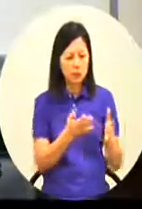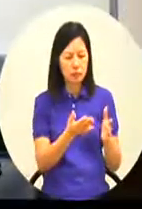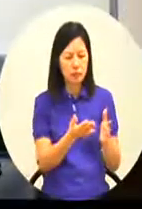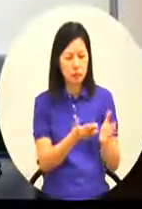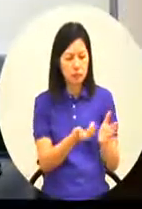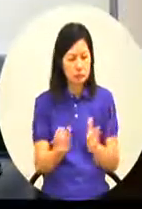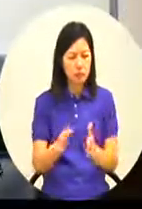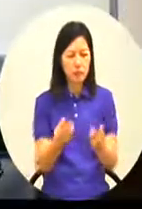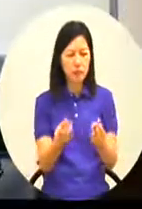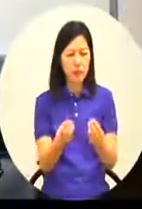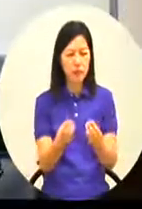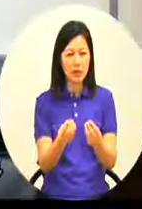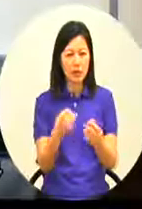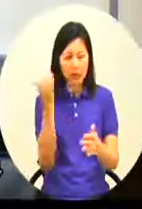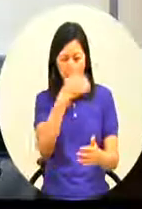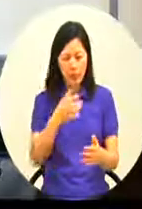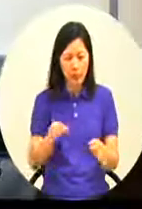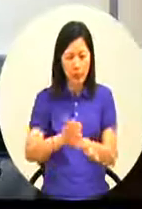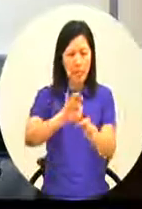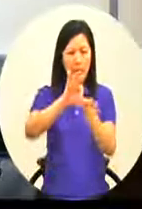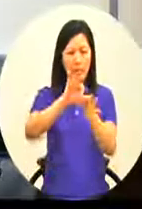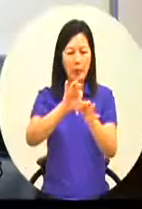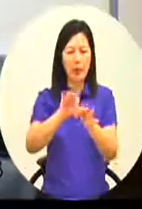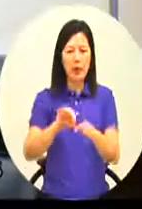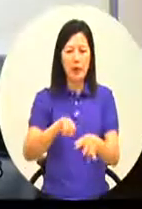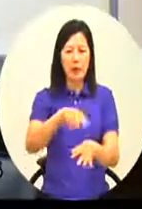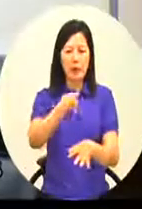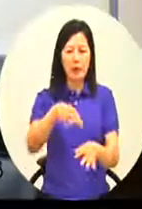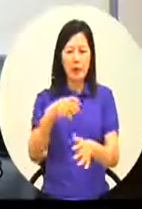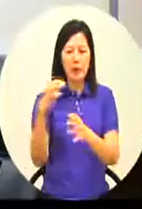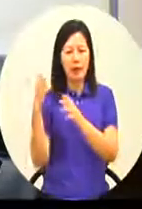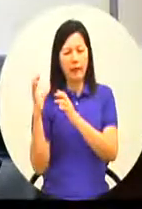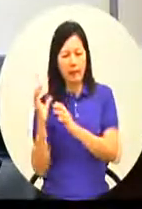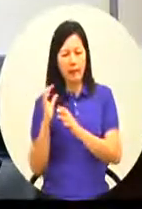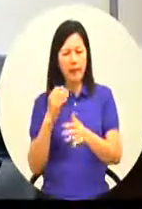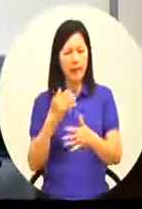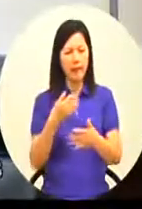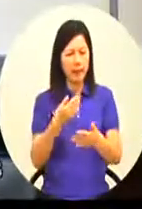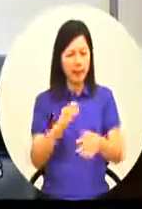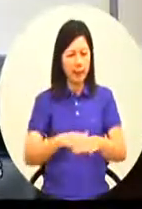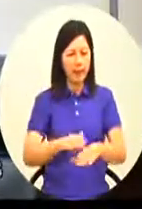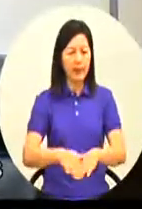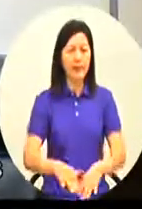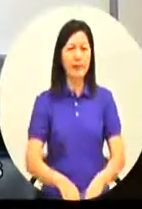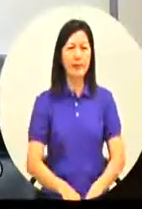然就暴涨，然后增加了他们很多哦这样子的一个